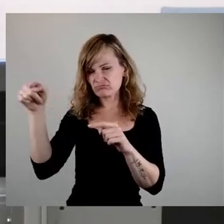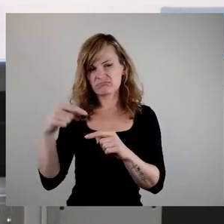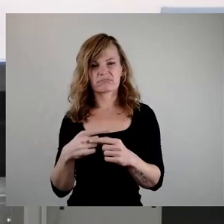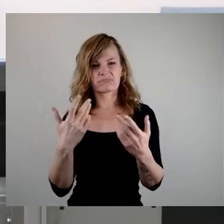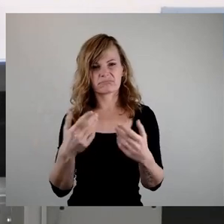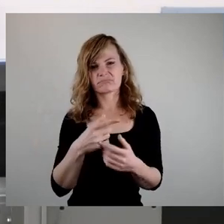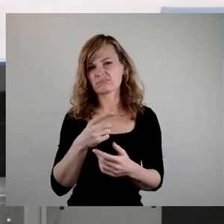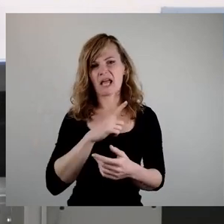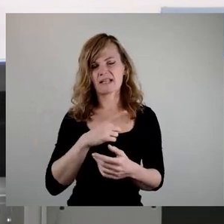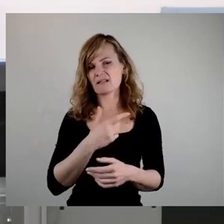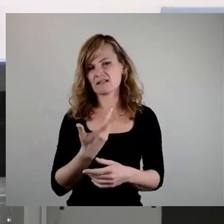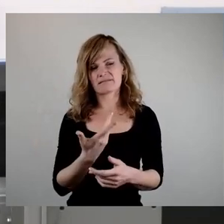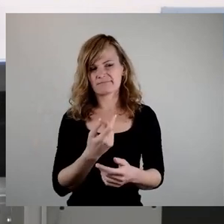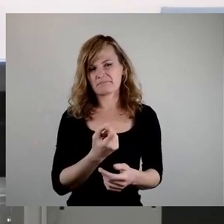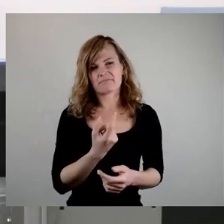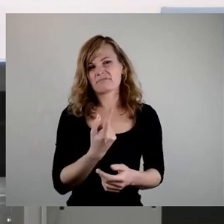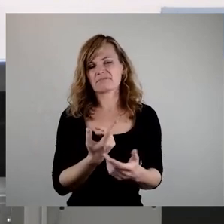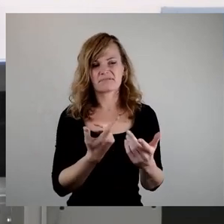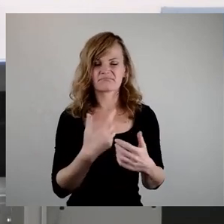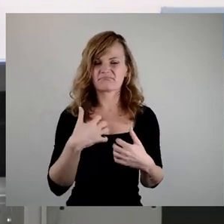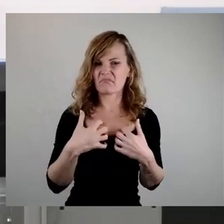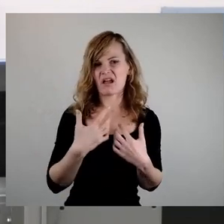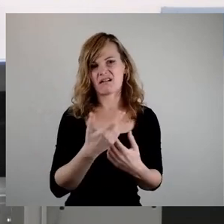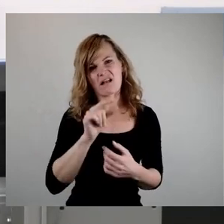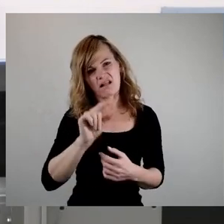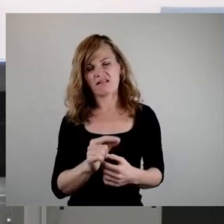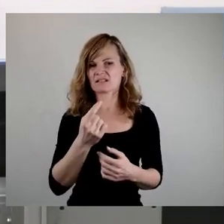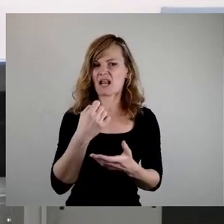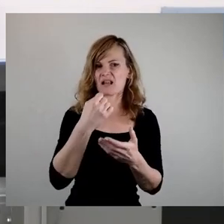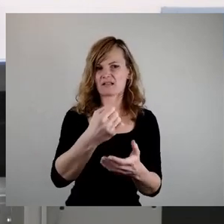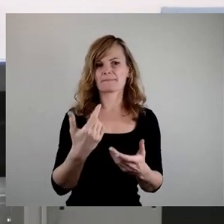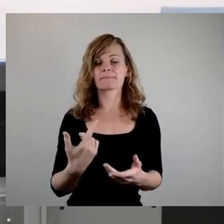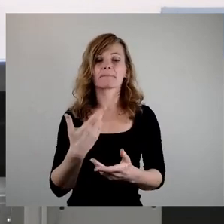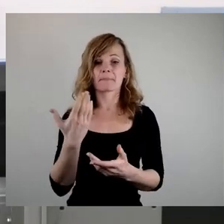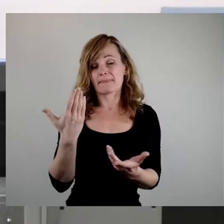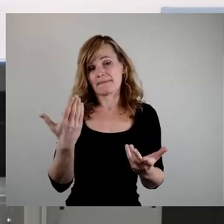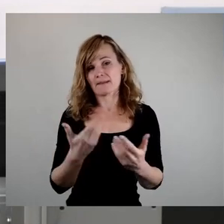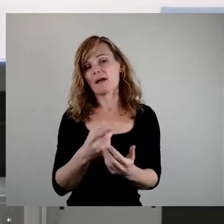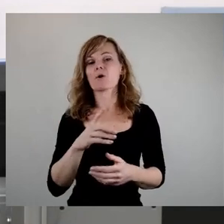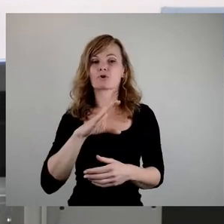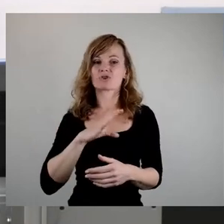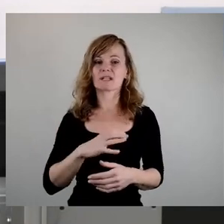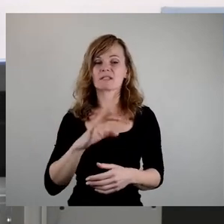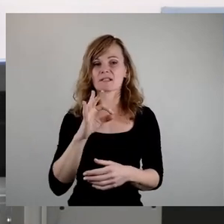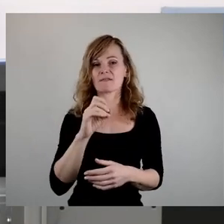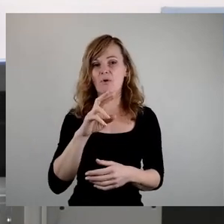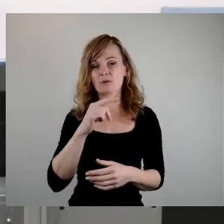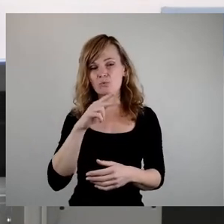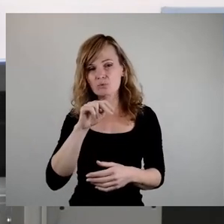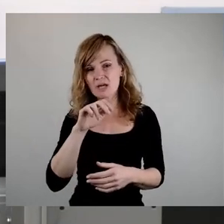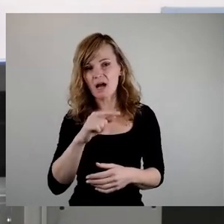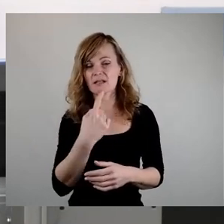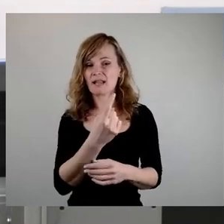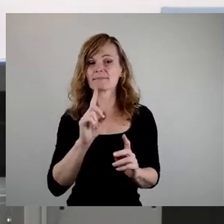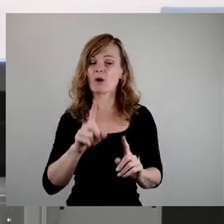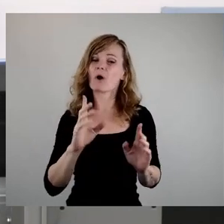eigentlich ein Armutszeugnis. Wir haben uns auch sehr darüber geärgert dann und es gab ja an sich dann noch die Chance dann, dass Fortuna, die haben das ja auch angeboten gehabt, da